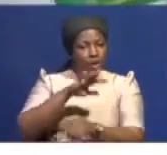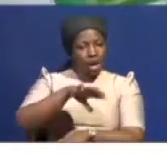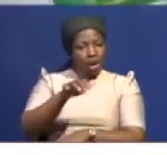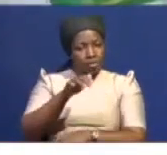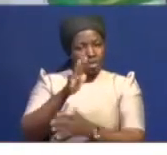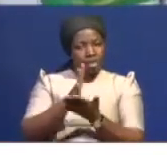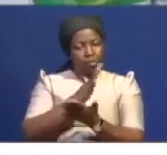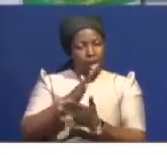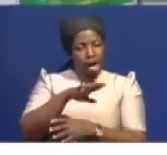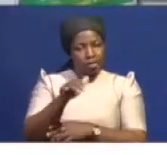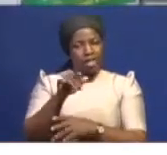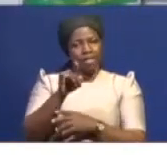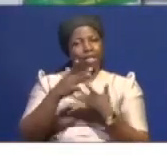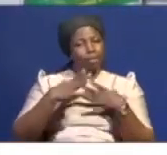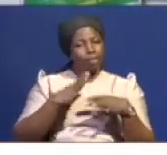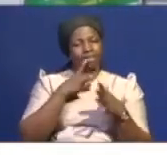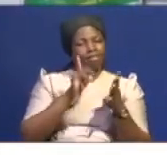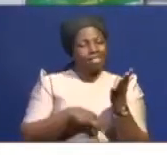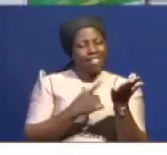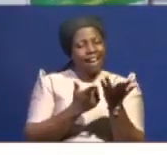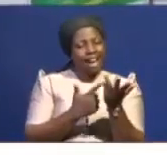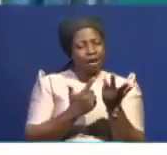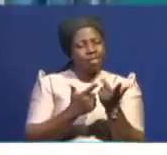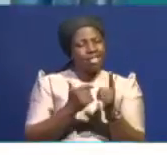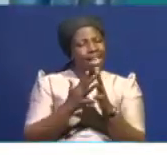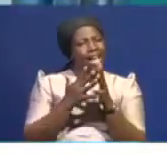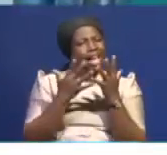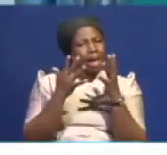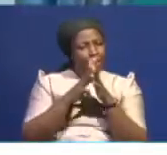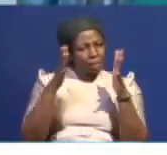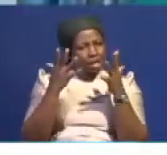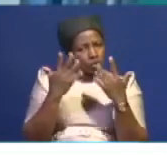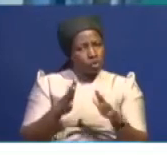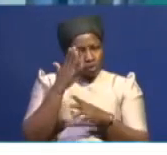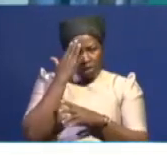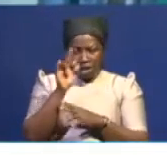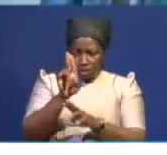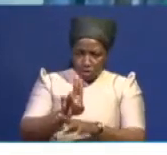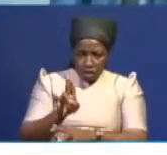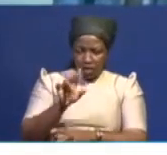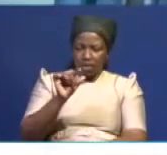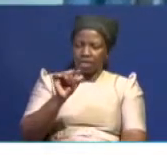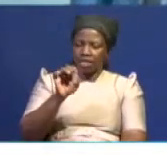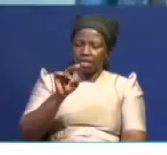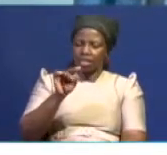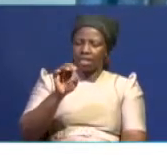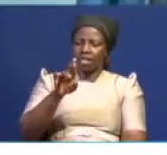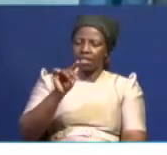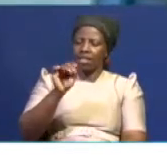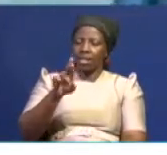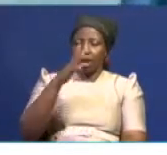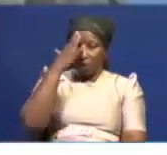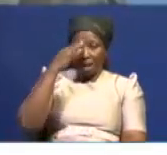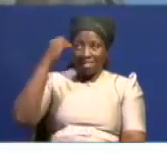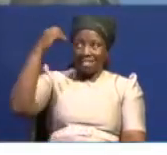hao walisema wanakadiria gharama kubwa ya kutumia mitambo ya jenereta kutokana na ukosefu wa stima.